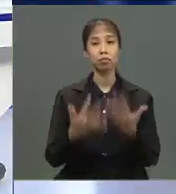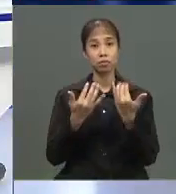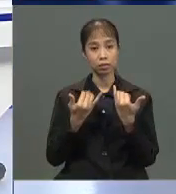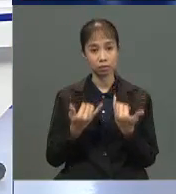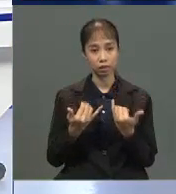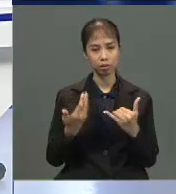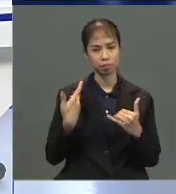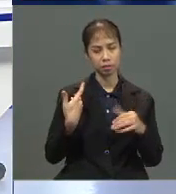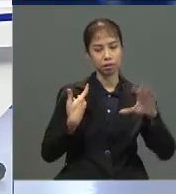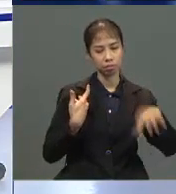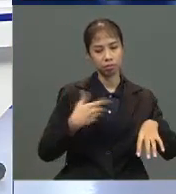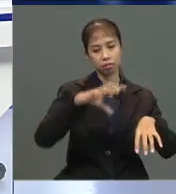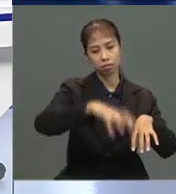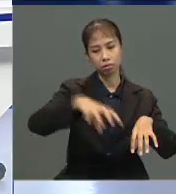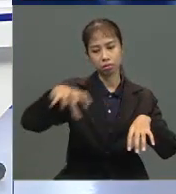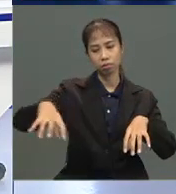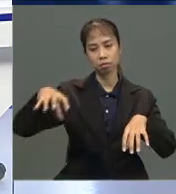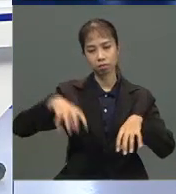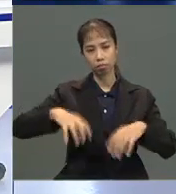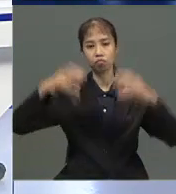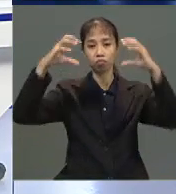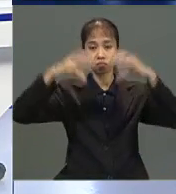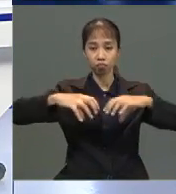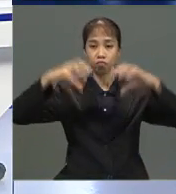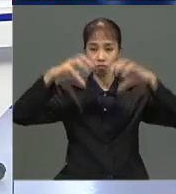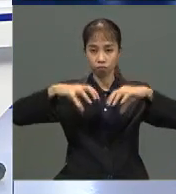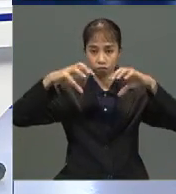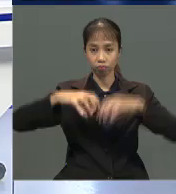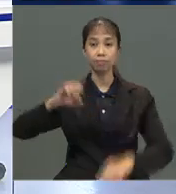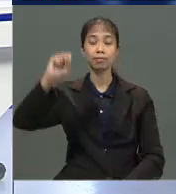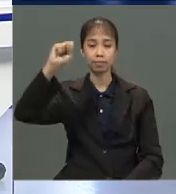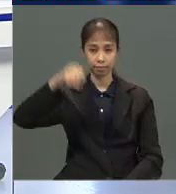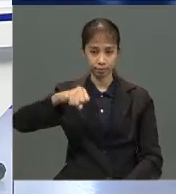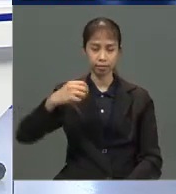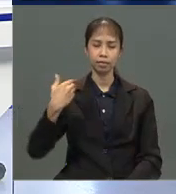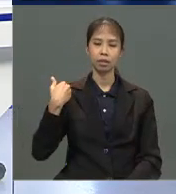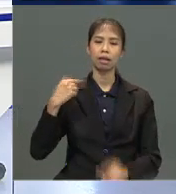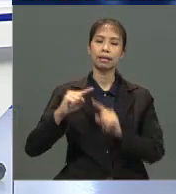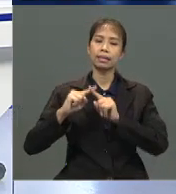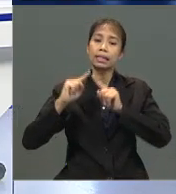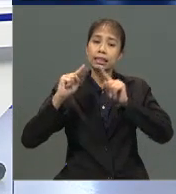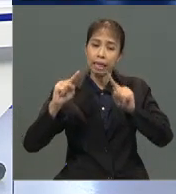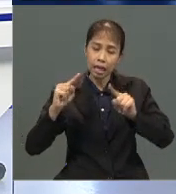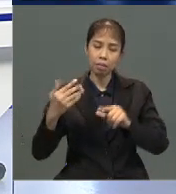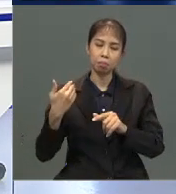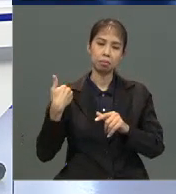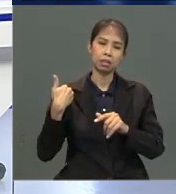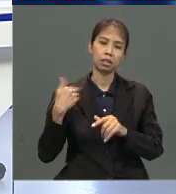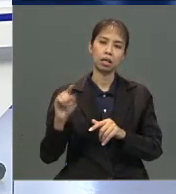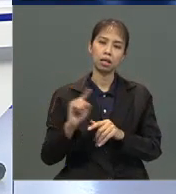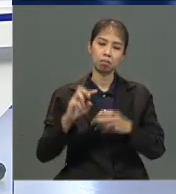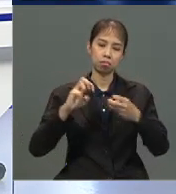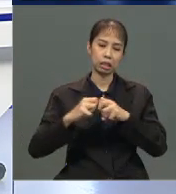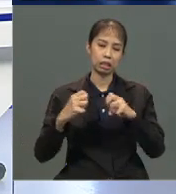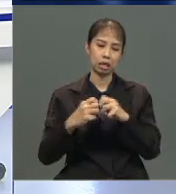แม้ว่าในหลายๆพื้นที่จะมีฝนตกลงมาอย่างต่อเนื่องนะคะแต่ว่าก็มีอีกหลายพื้นที่เหมือนกันที่ประสบปัญหาเรื่อง